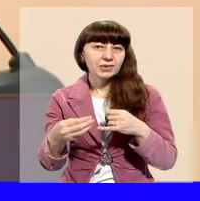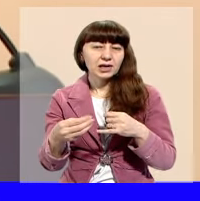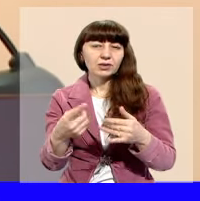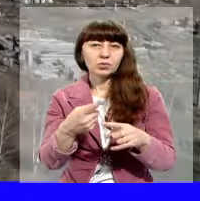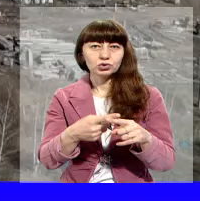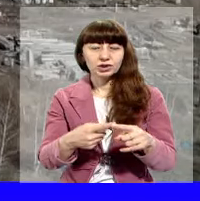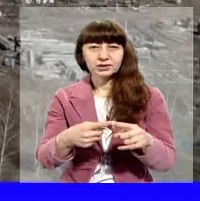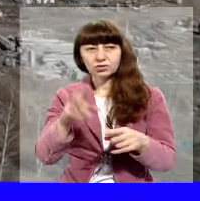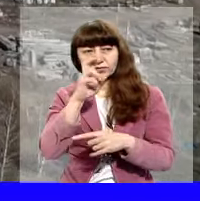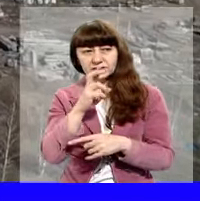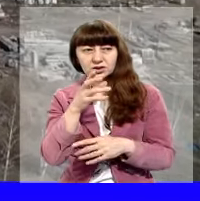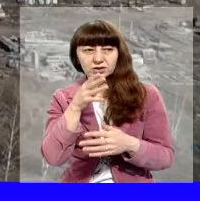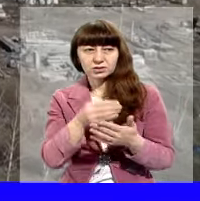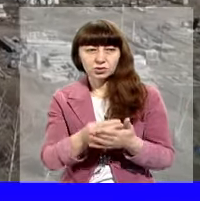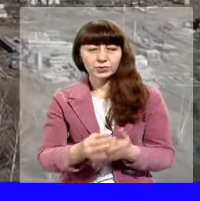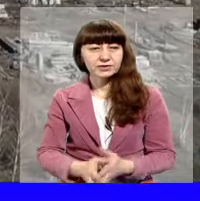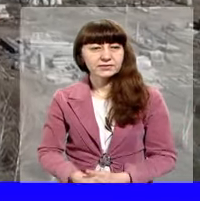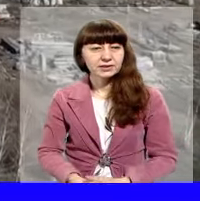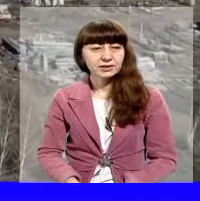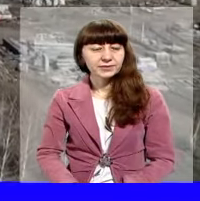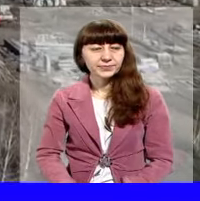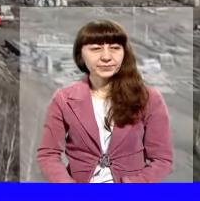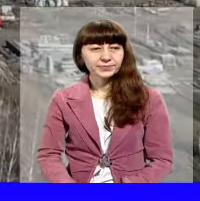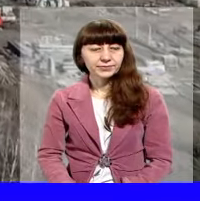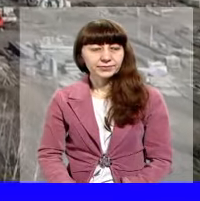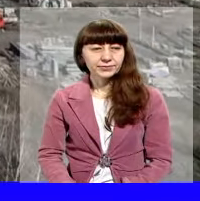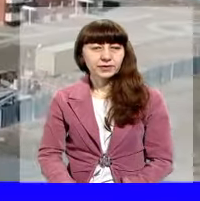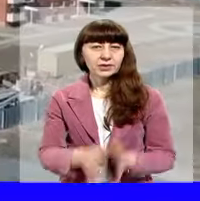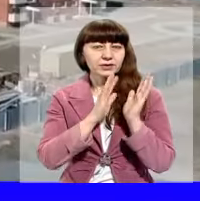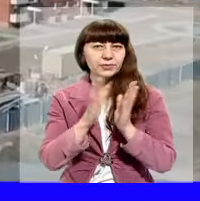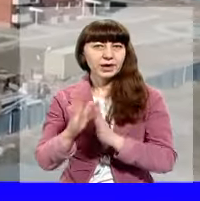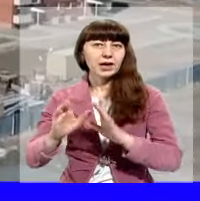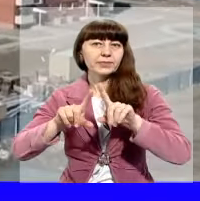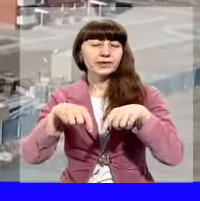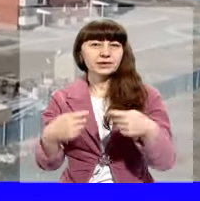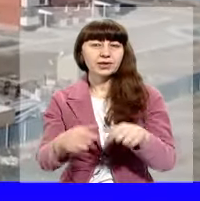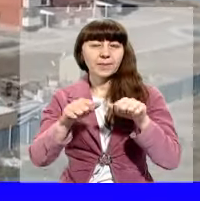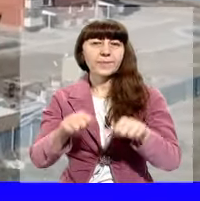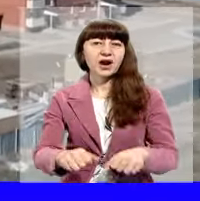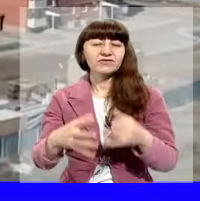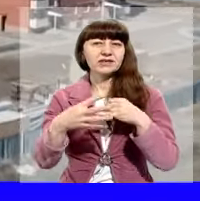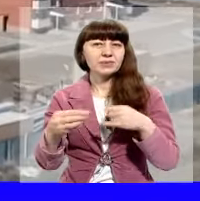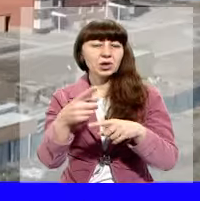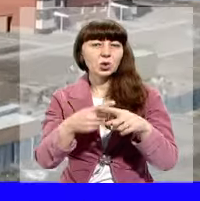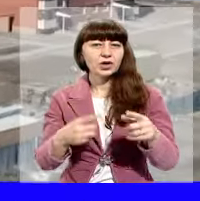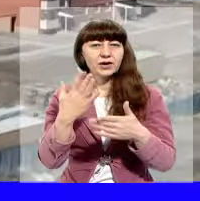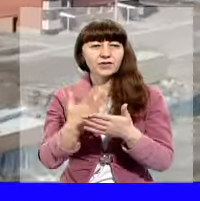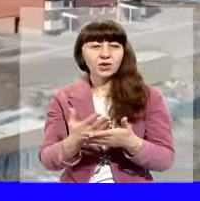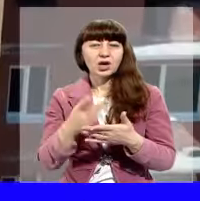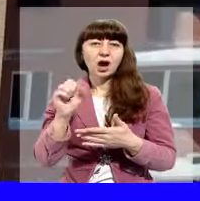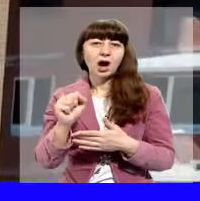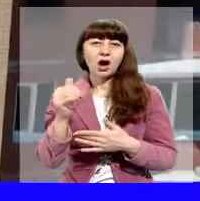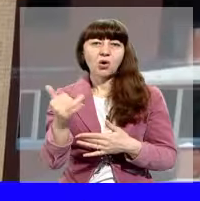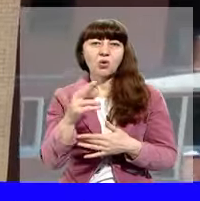жатады. Жер учаскелеріне құқық беру тетіктерінің бірі электронды форматта өтетін аукцион. Өткен жылы коммерциялық нысандарды салу үшін